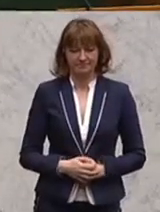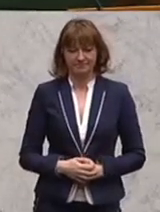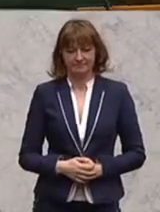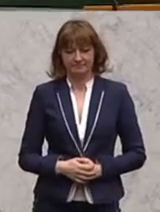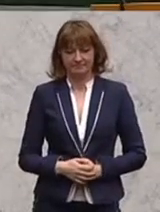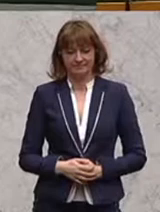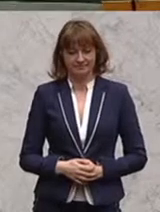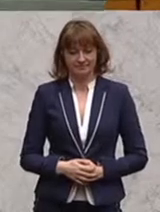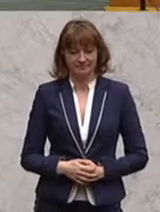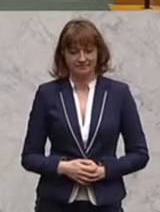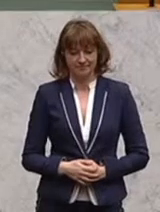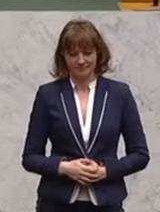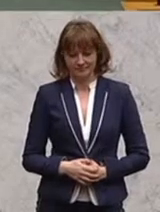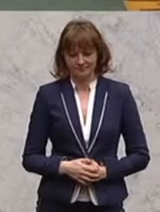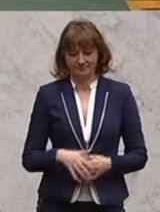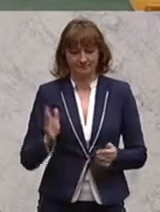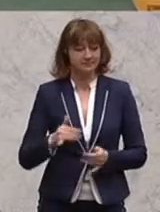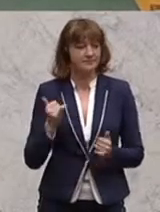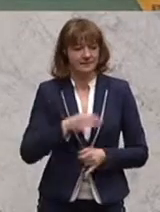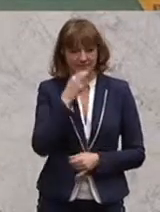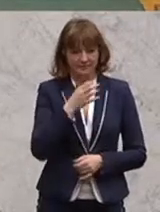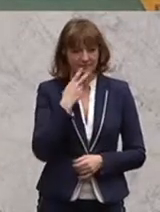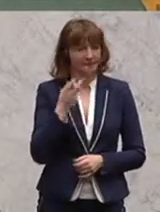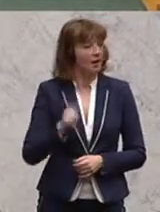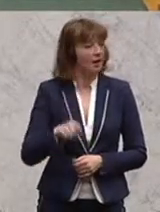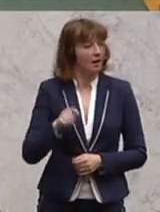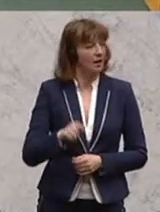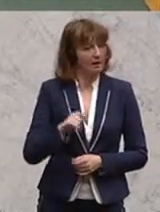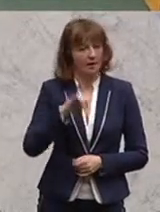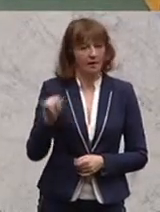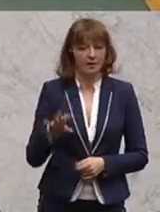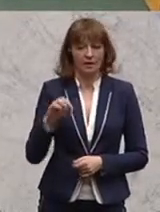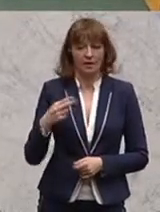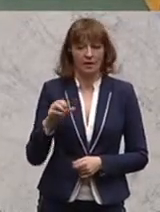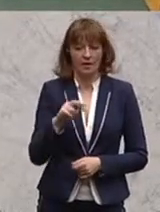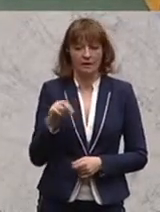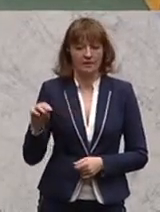Das Abkommen schaffe Wohlstand auf beiden Seiten, stimmt Roman Haider von der FPÖ seinem Vorredner zu.